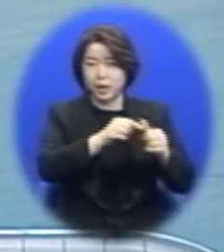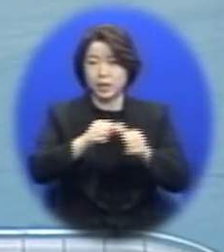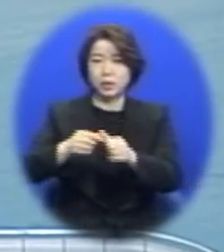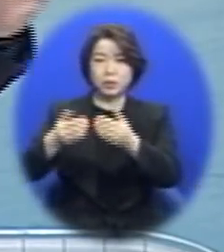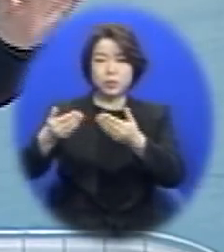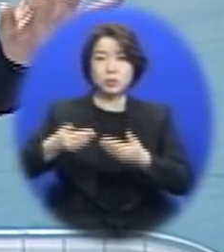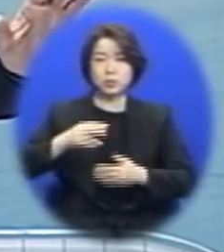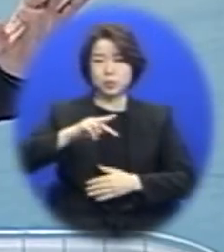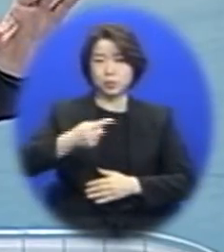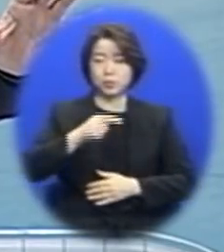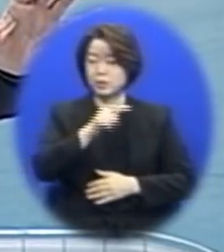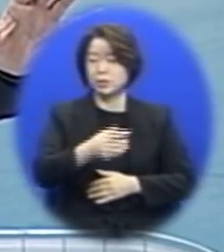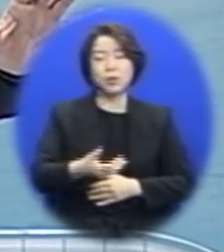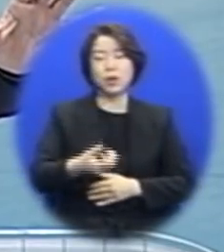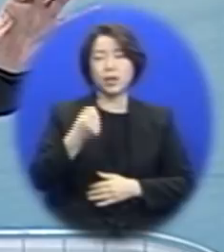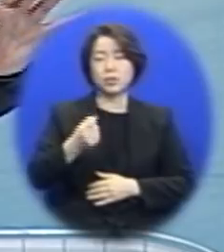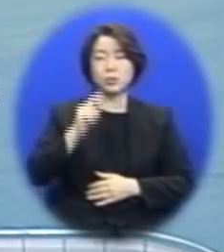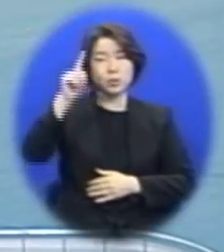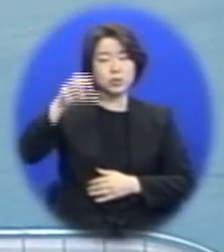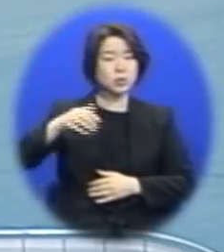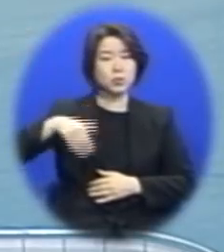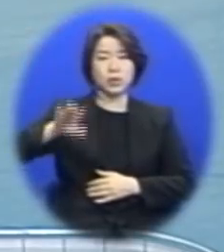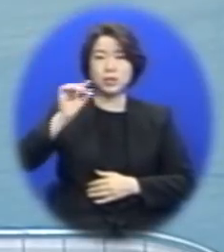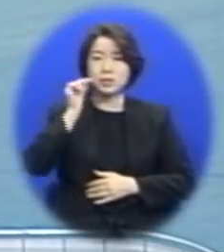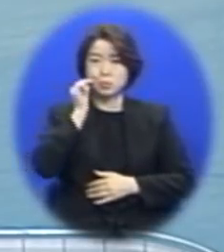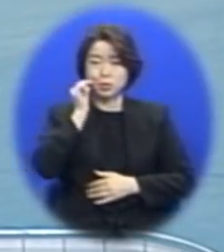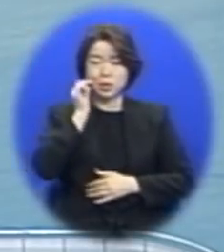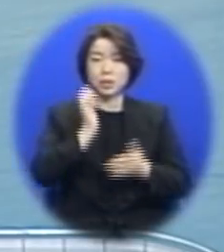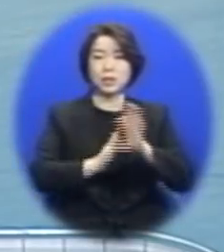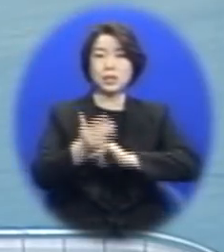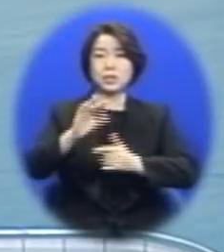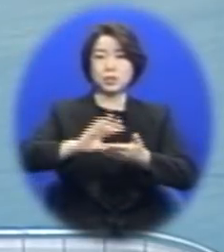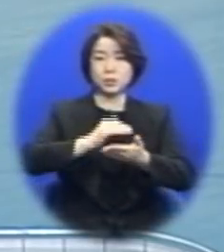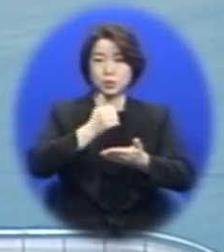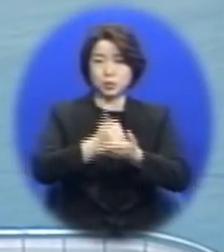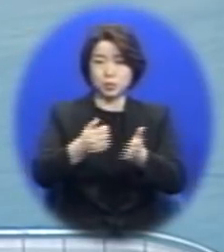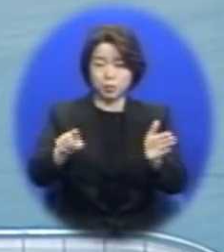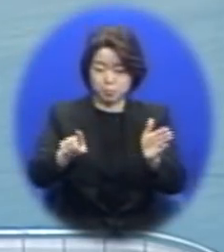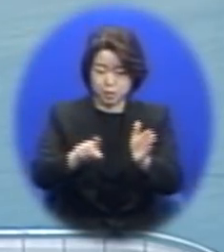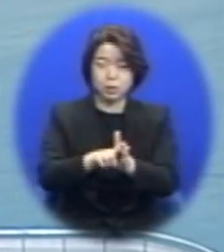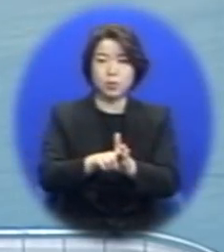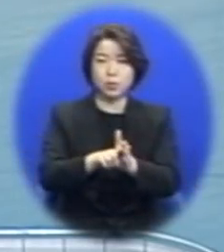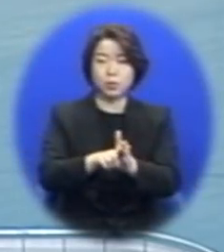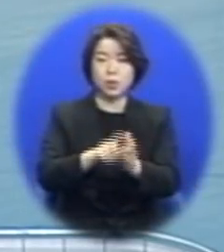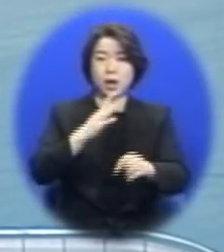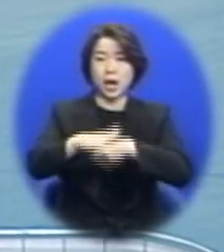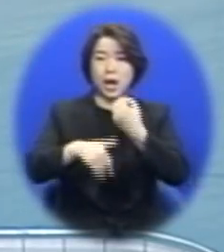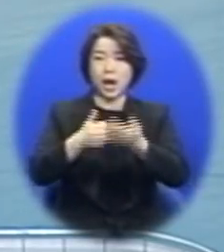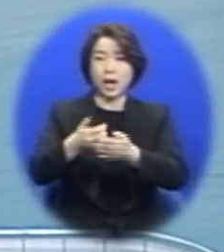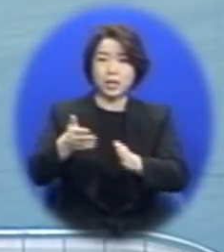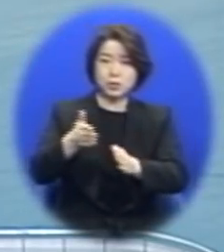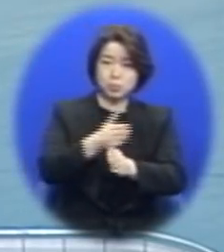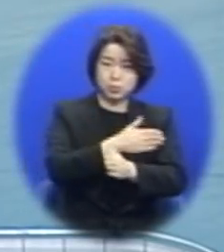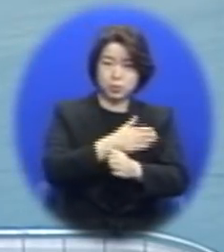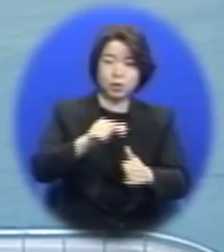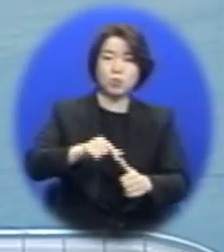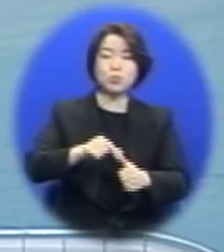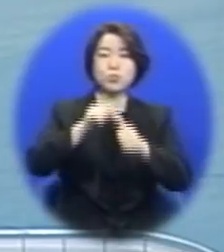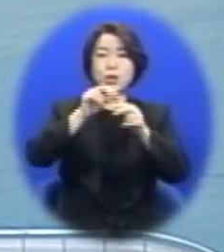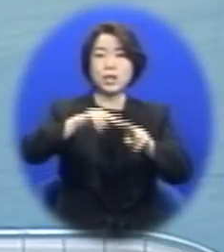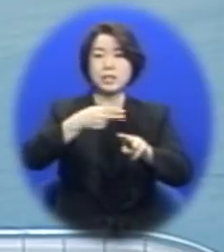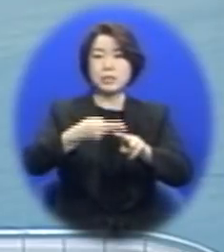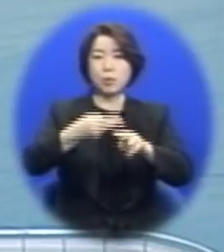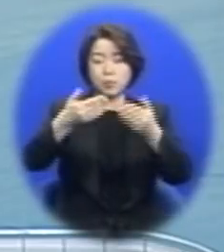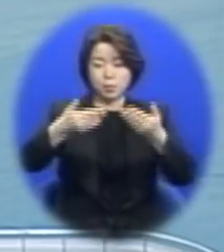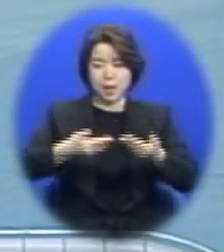그것으로는 천국 못 갑니다. 예수 그리스도를 믿고 하나님으로부터 구원의 선물을 받은 자만